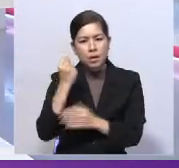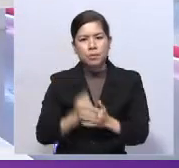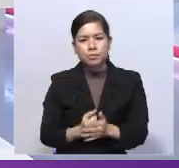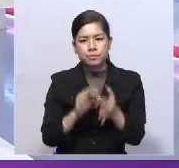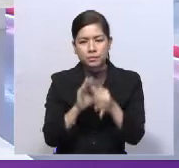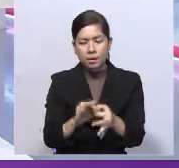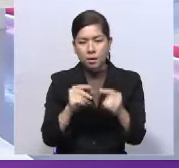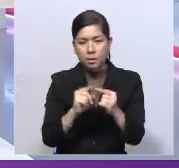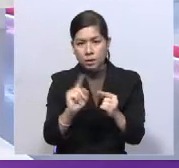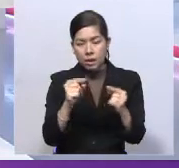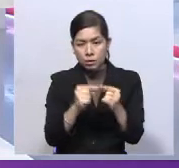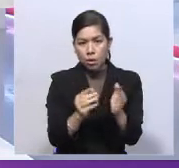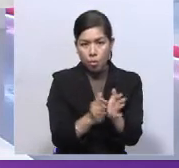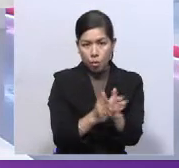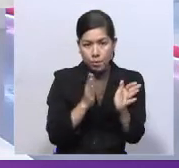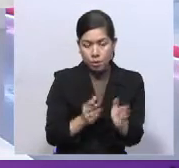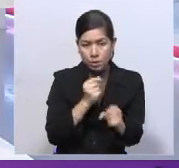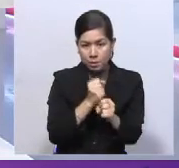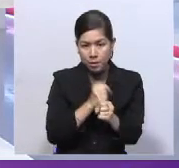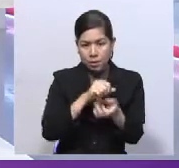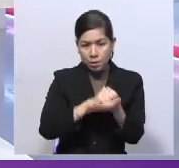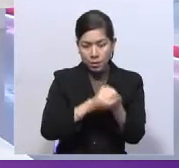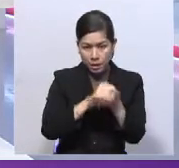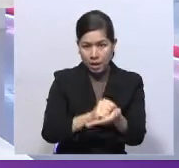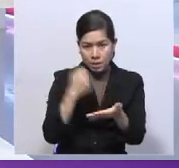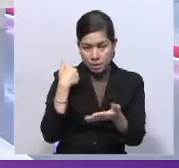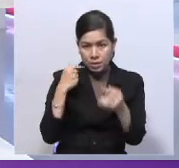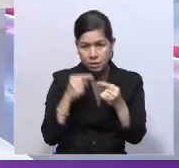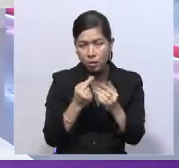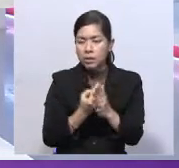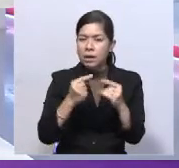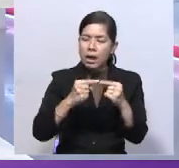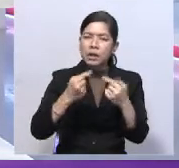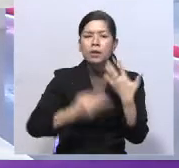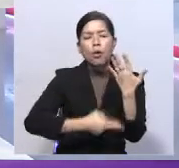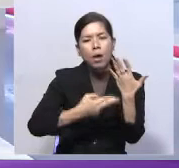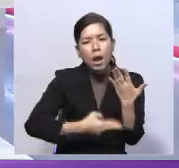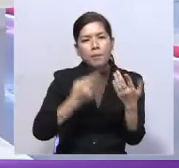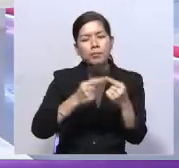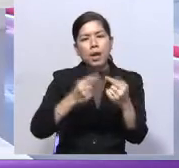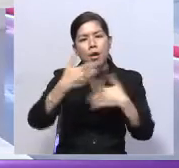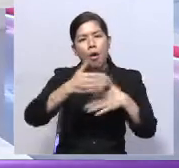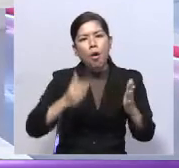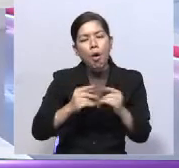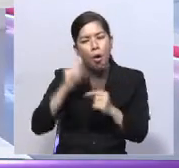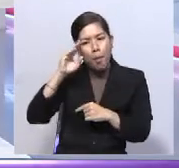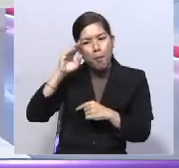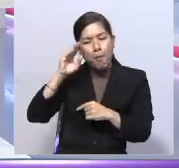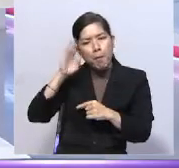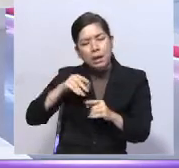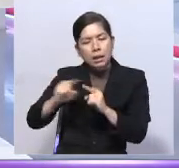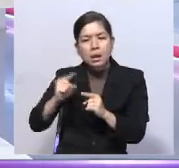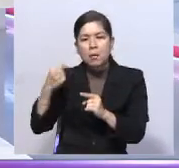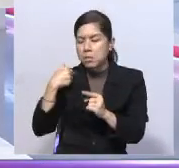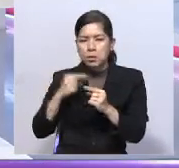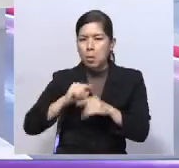ธุรกิจท่องเที่ยวนี่ก็ส่วนใหญ่ก็จะรวมถึงพนักงานบริการใน guest house ในโรงแรมโอ้โหเรานี่มือต้นๆในอาเซียน